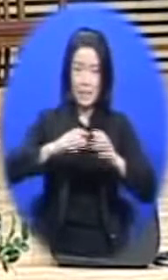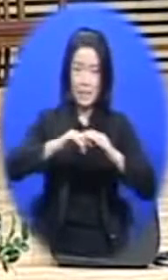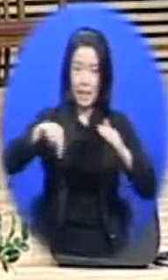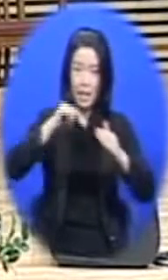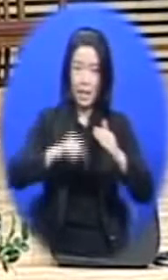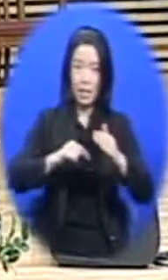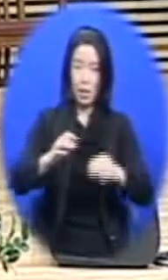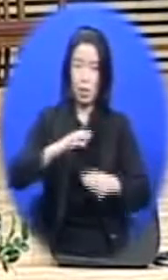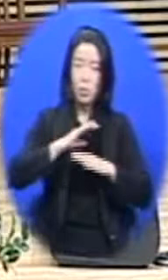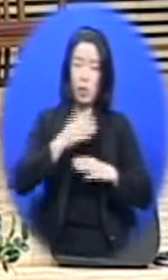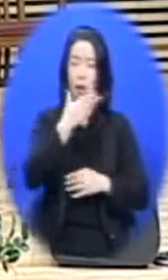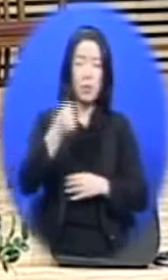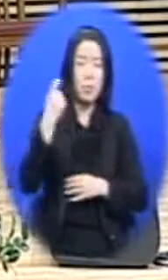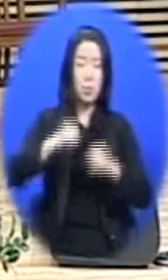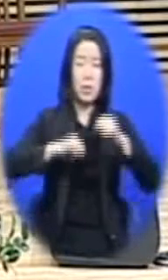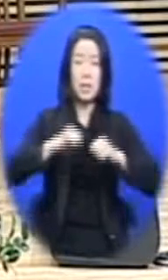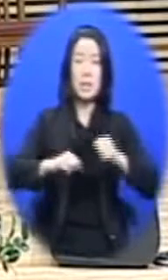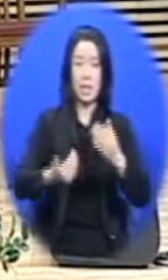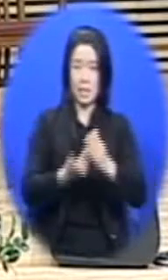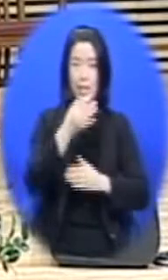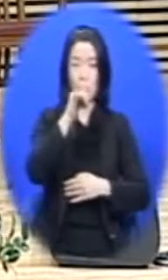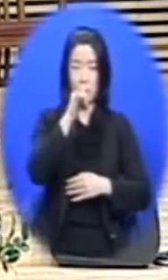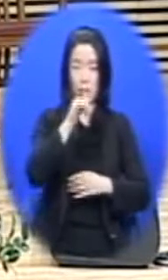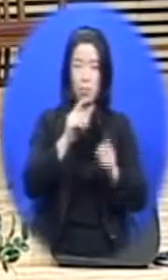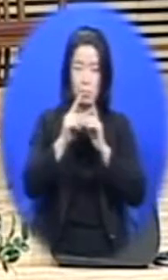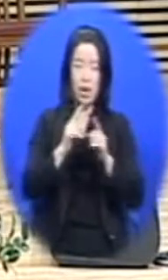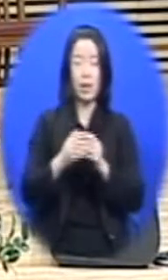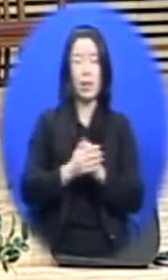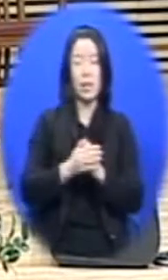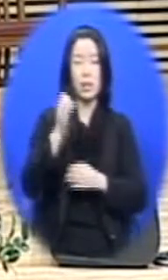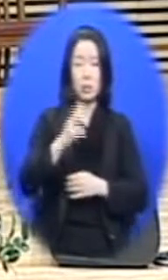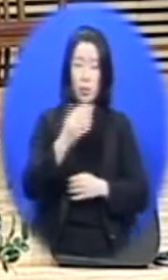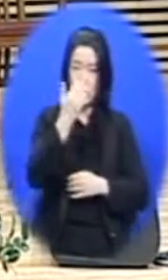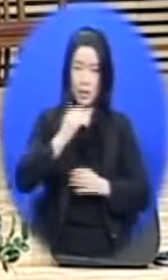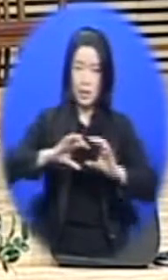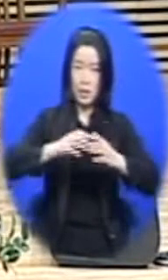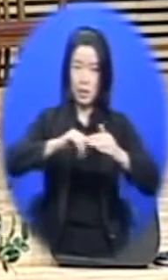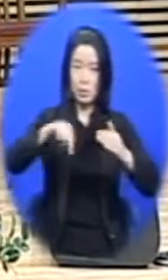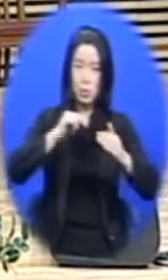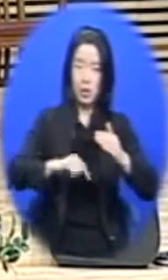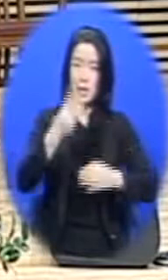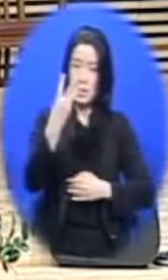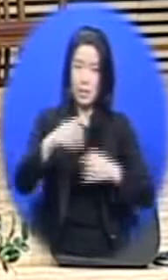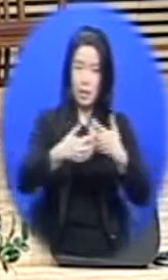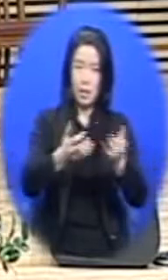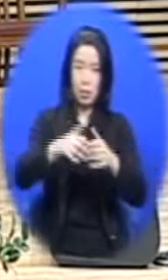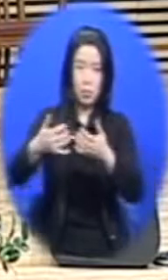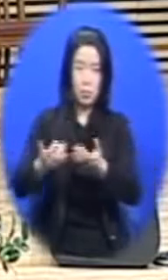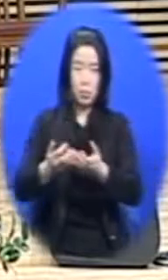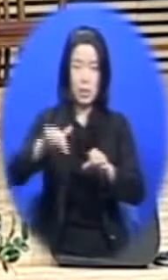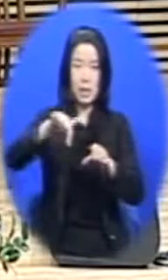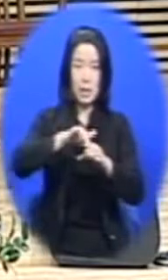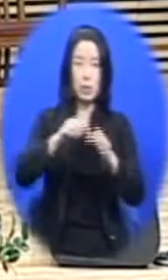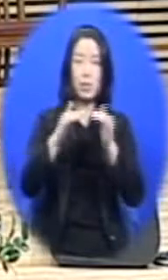놀라운 복음의 역사가 일어나고 있다고 하시면서 이스라엘에는 세 부류의 기독교인이